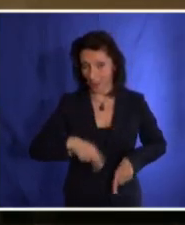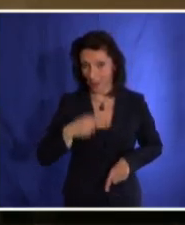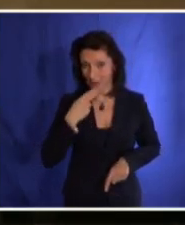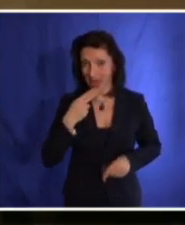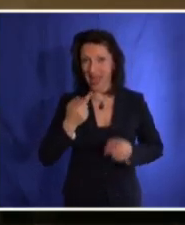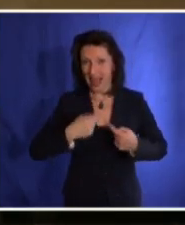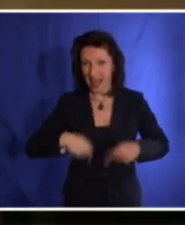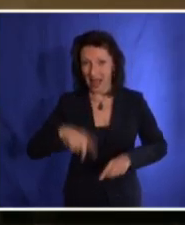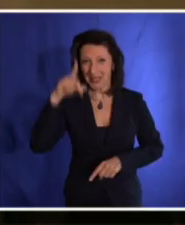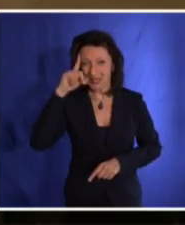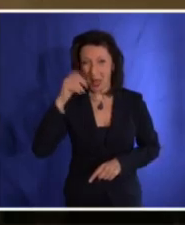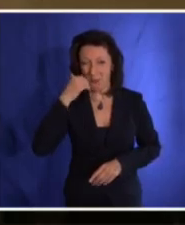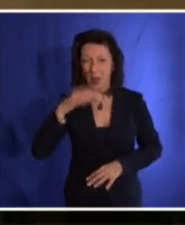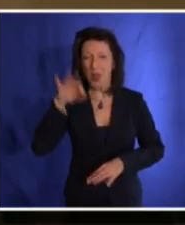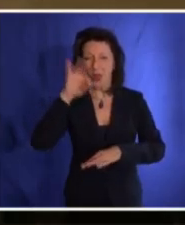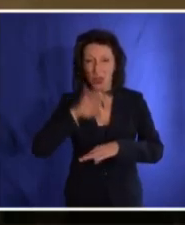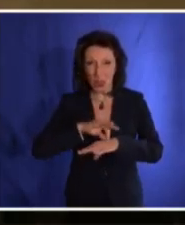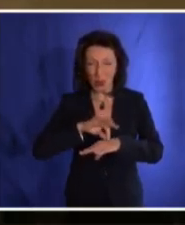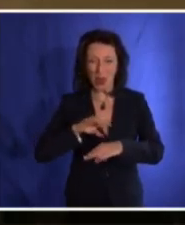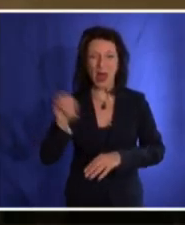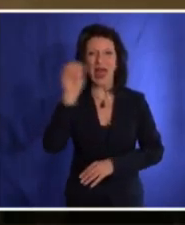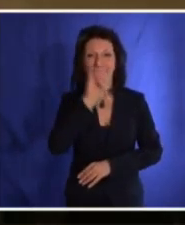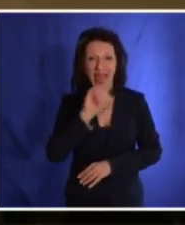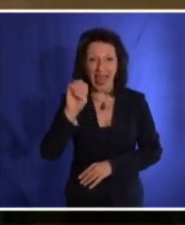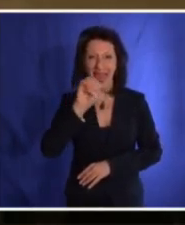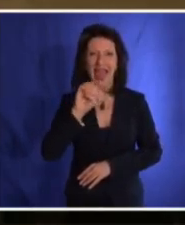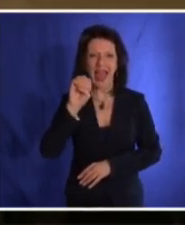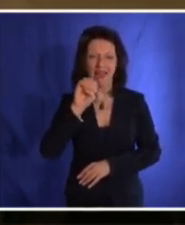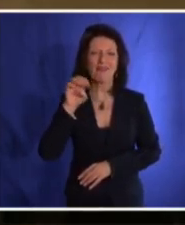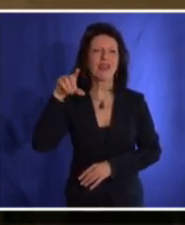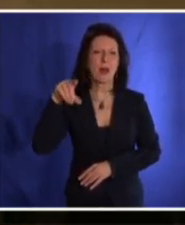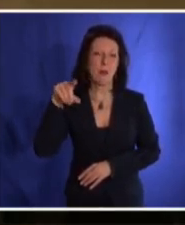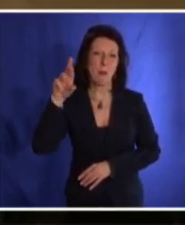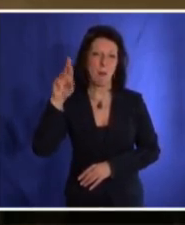Landeshauptmann Dr. Erwin Pröll. Herzlich willkommen.